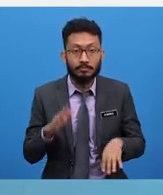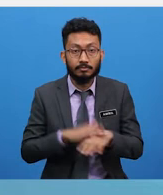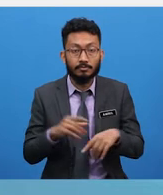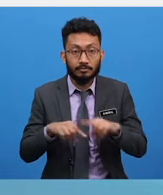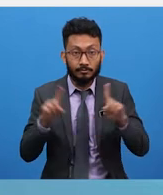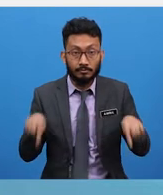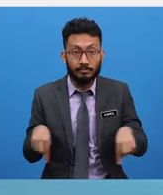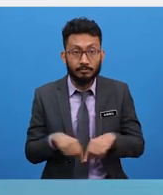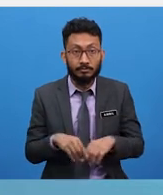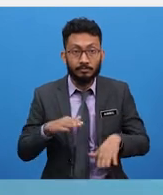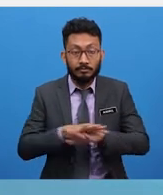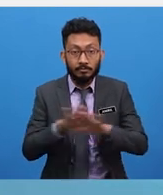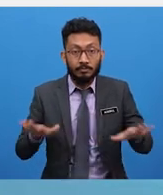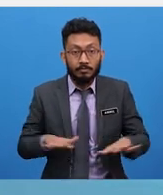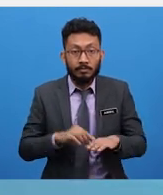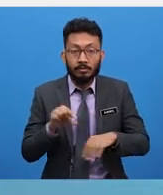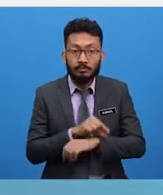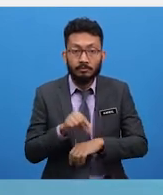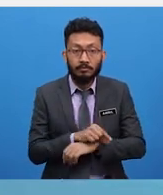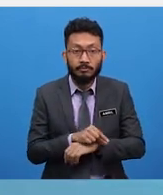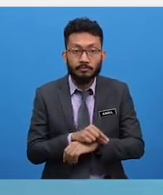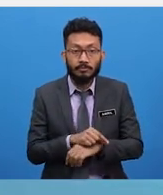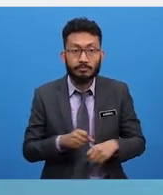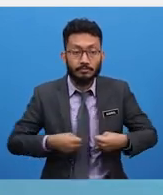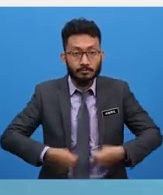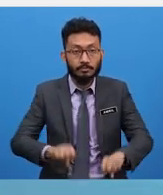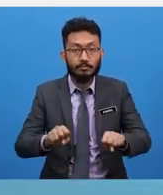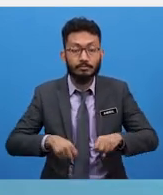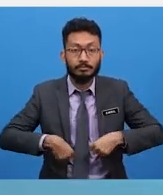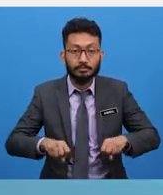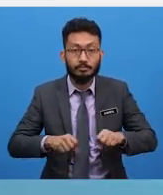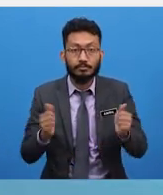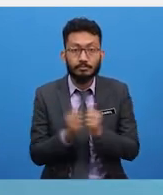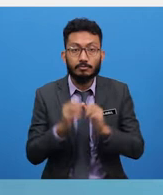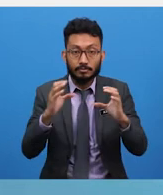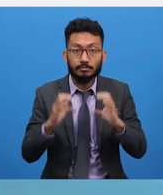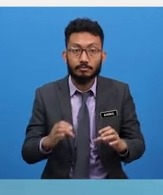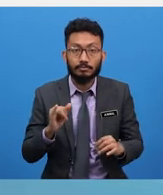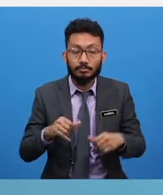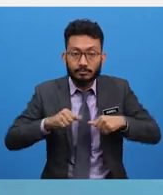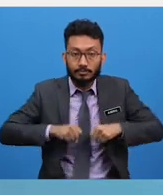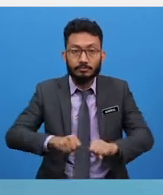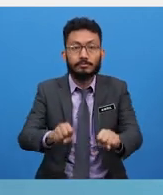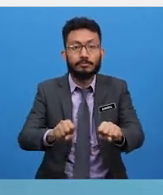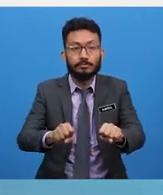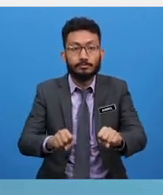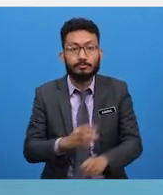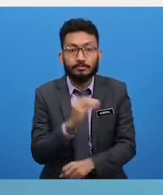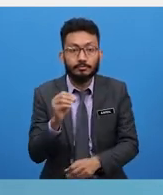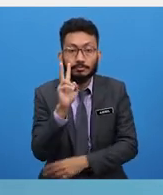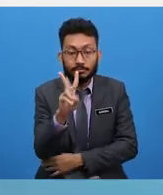ratakan menggunakan kayu sekuji dengan cara satu kali tarikan dan satu